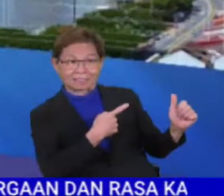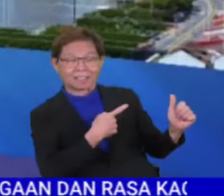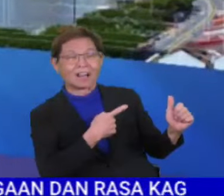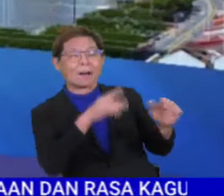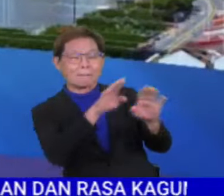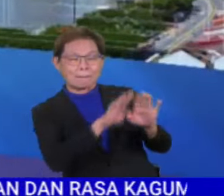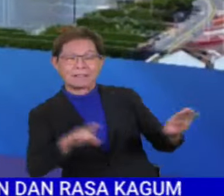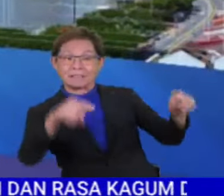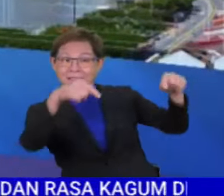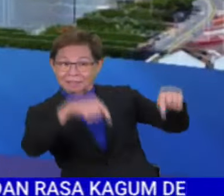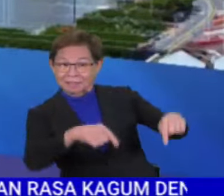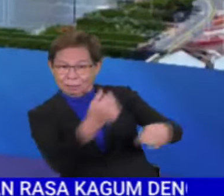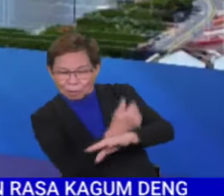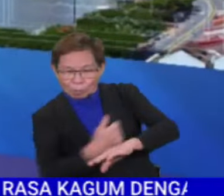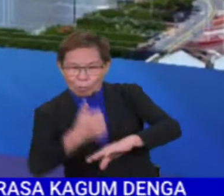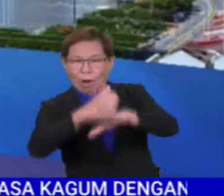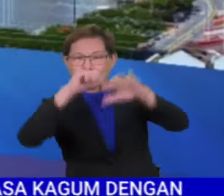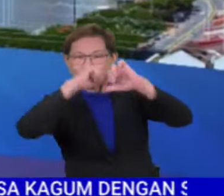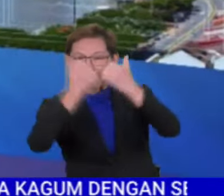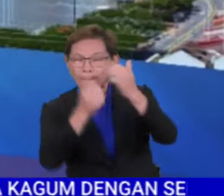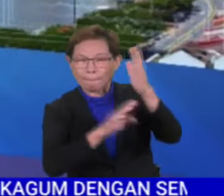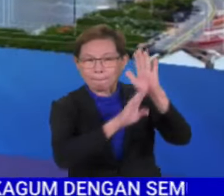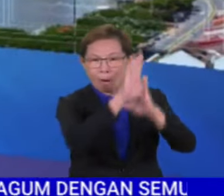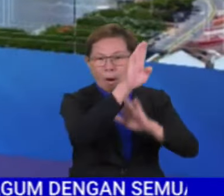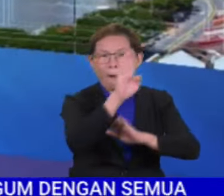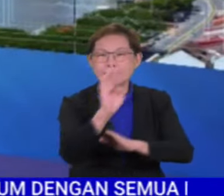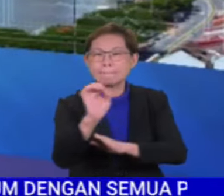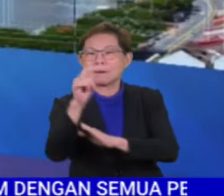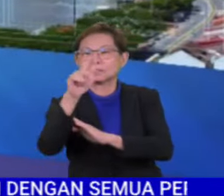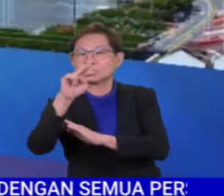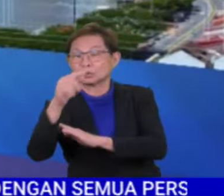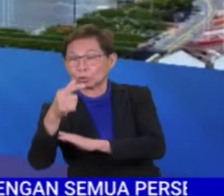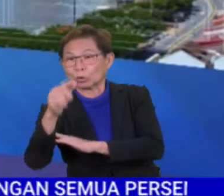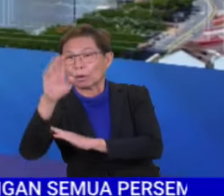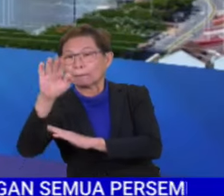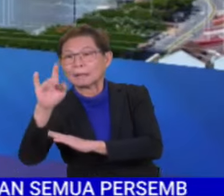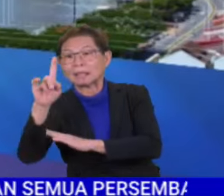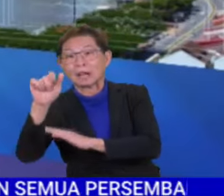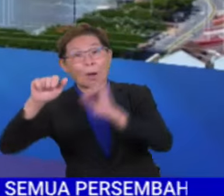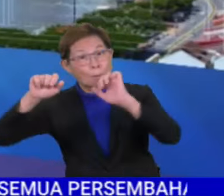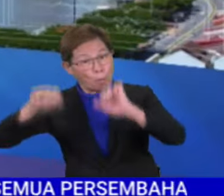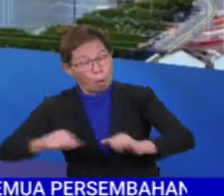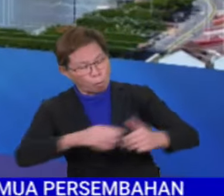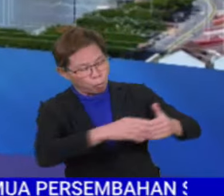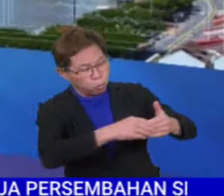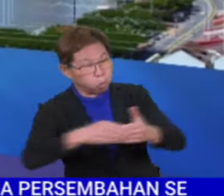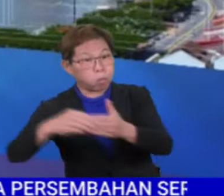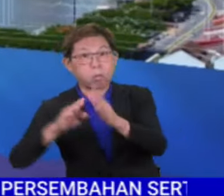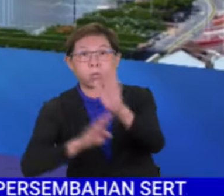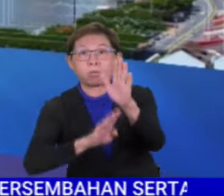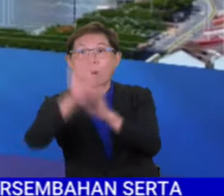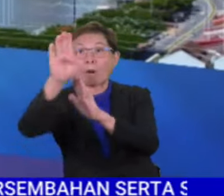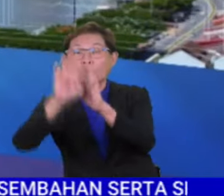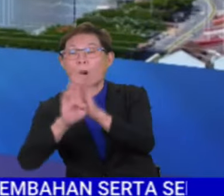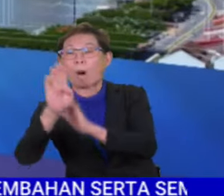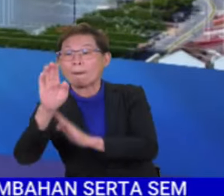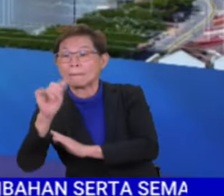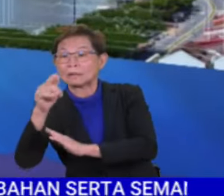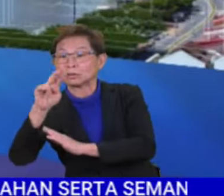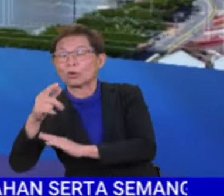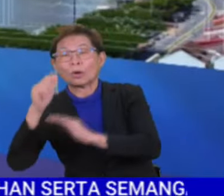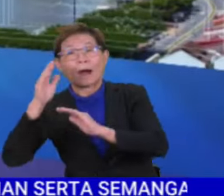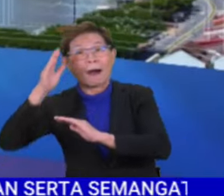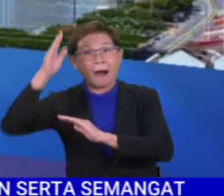Pembangunan ini. Penubuhan agensi pembangunan kawasan Betong Bida diyakini mampu memacu pembangunan bahagian Betong,